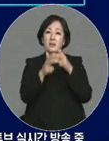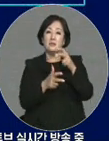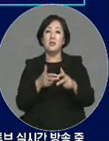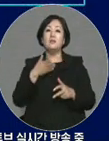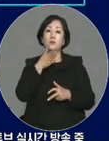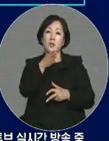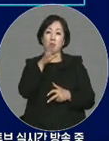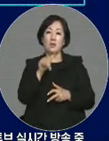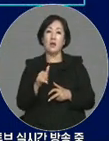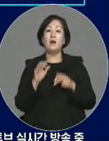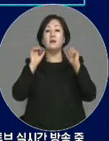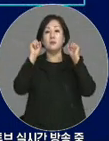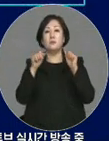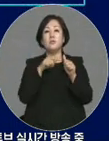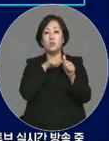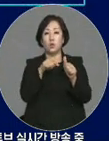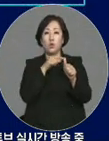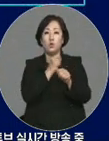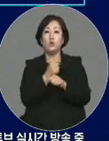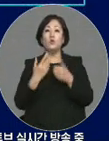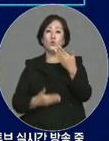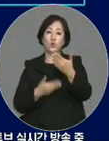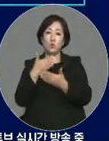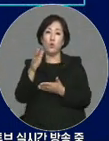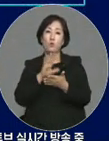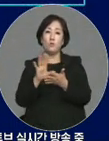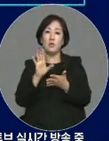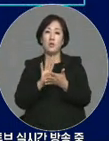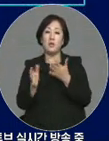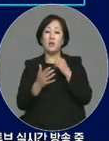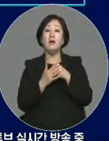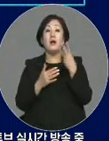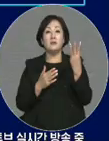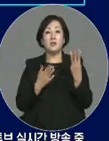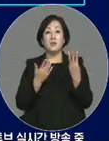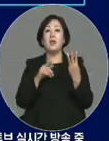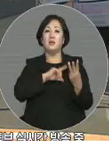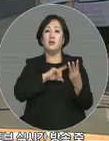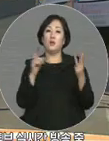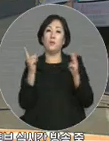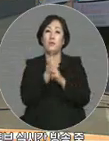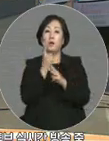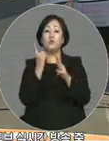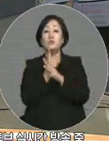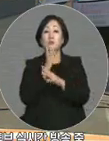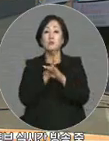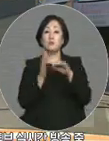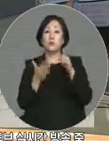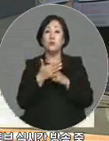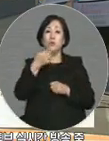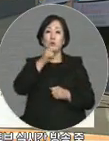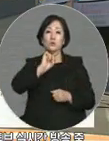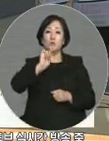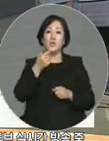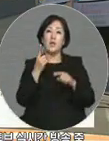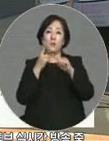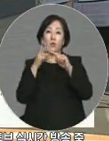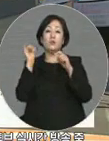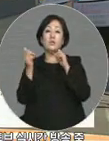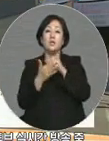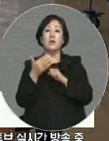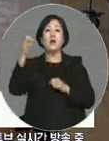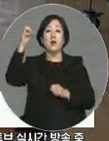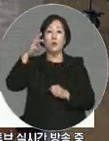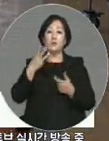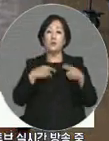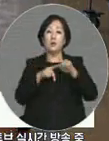산업경영공학과와 스포츠지도학과, 유통물류경영학과 등 세 개 과는 이름을 바꿉니다. 춘해보건대는 지난 5월 광주보건대